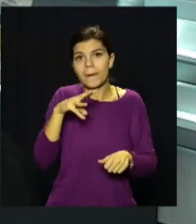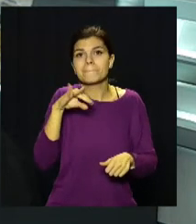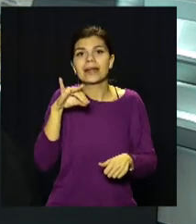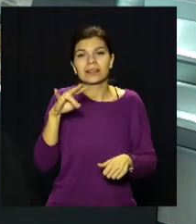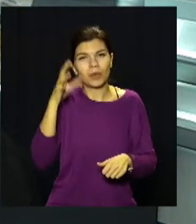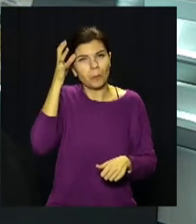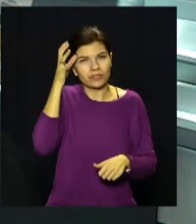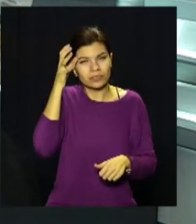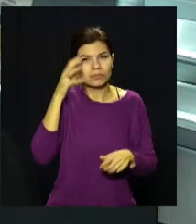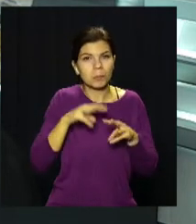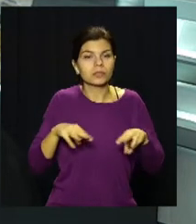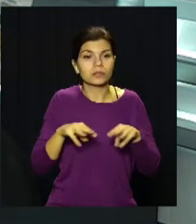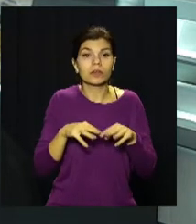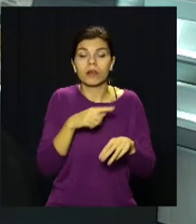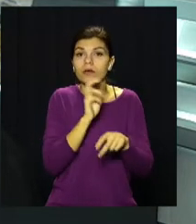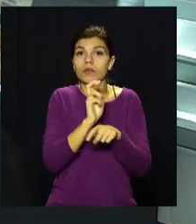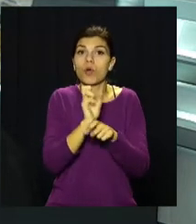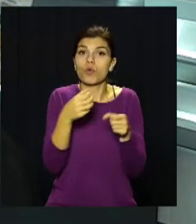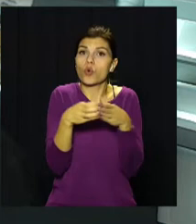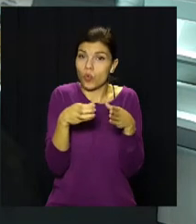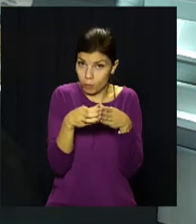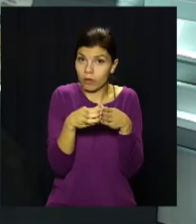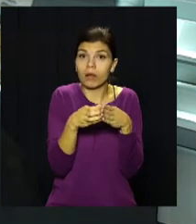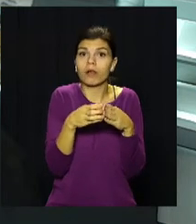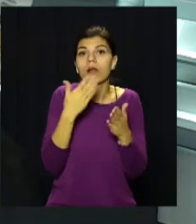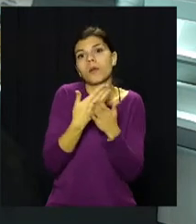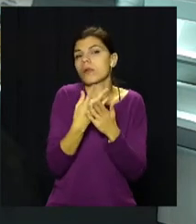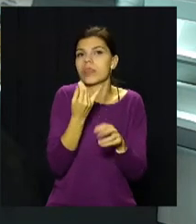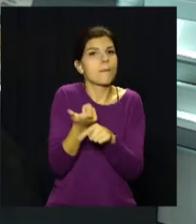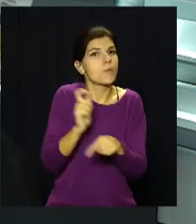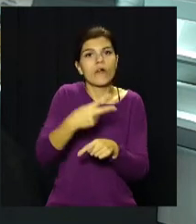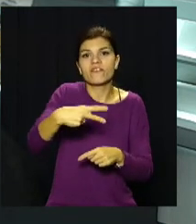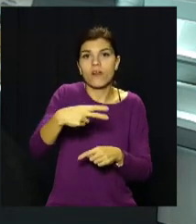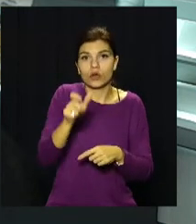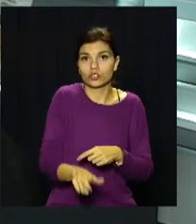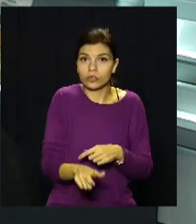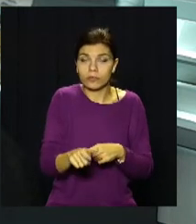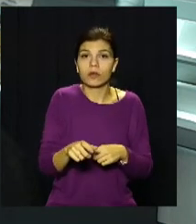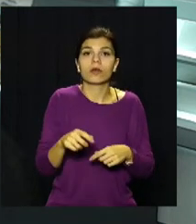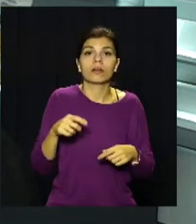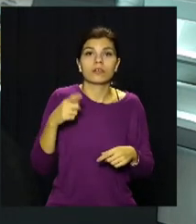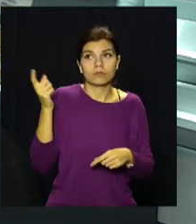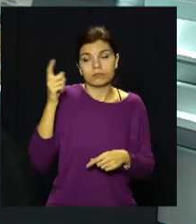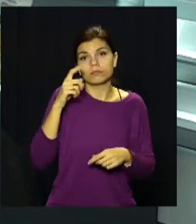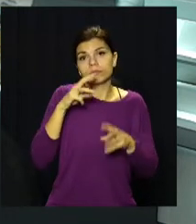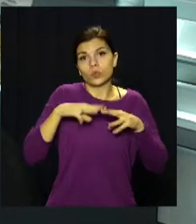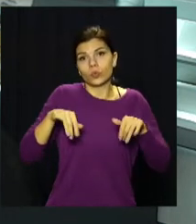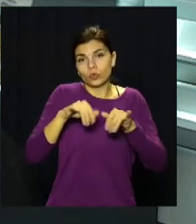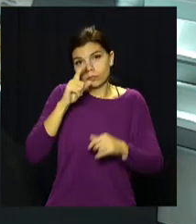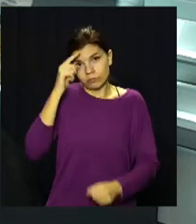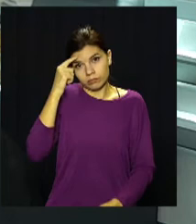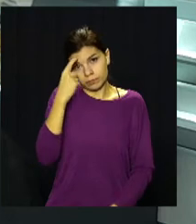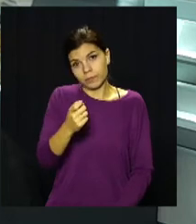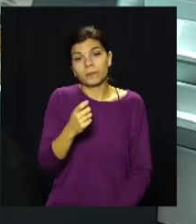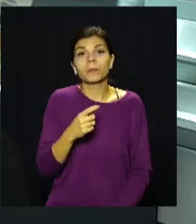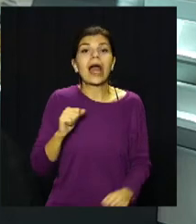Міносвіти. Відвідувати заняття можна групами не більше, ніж 20 учнів. Такі рекомендації з урахуванням рішення уряду.